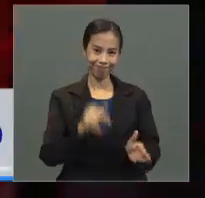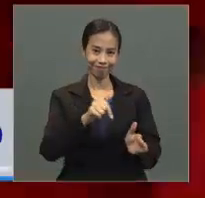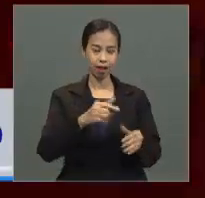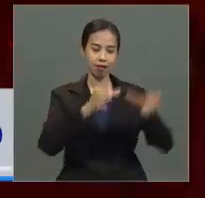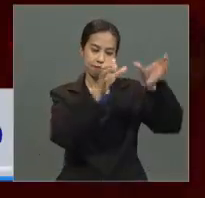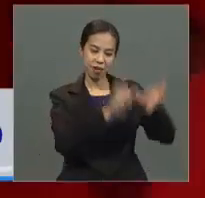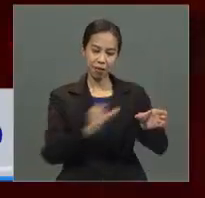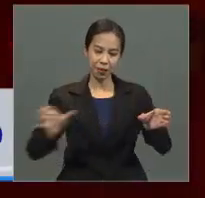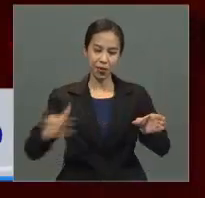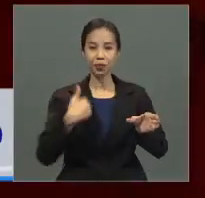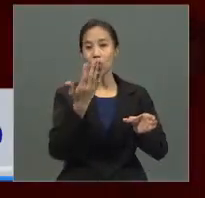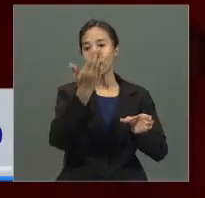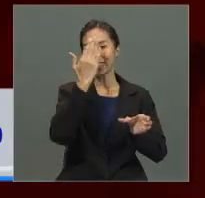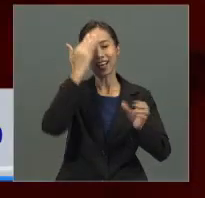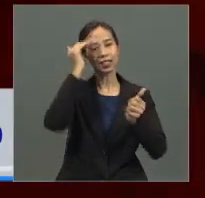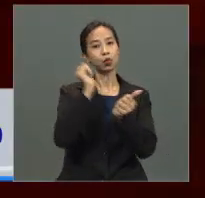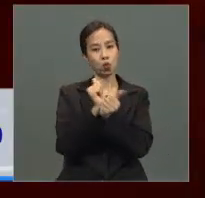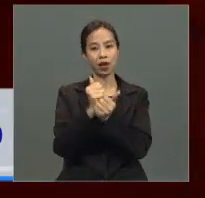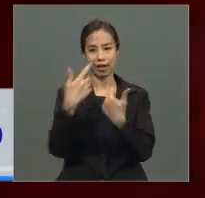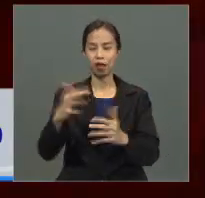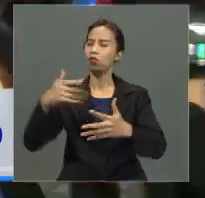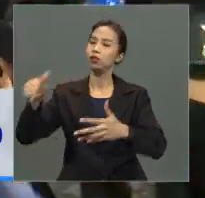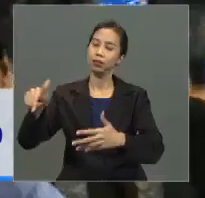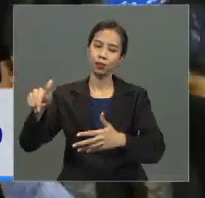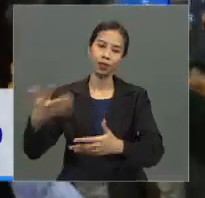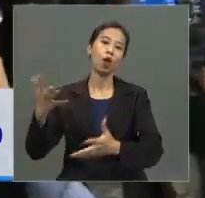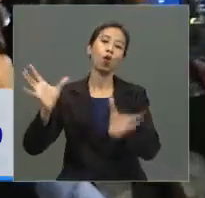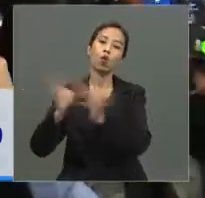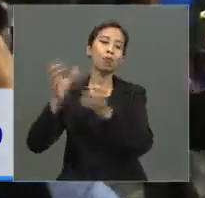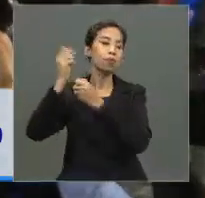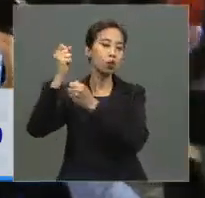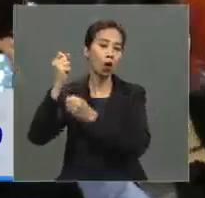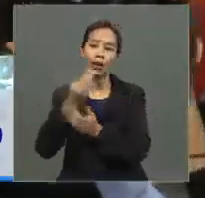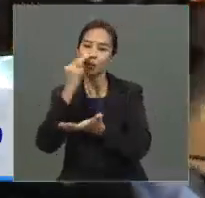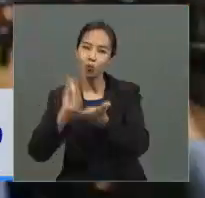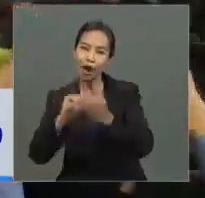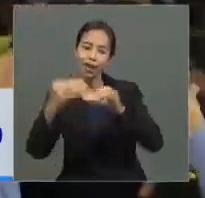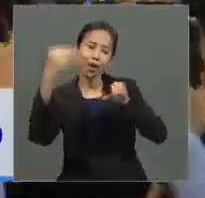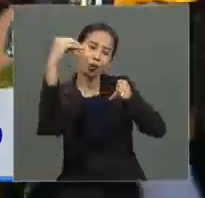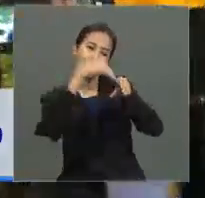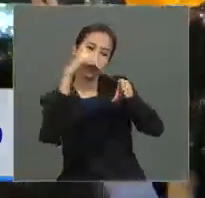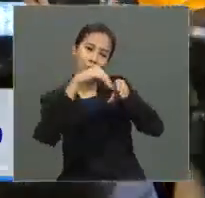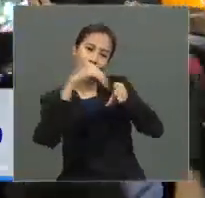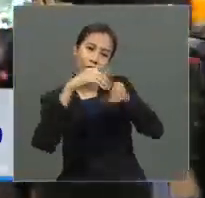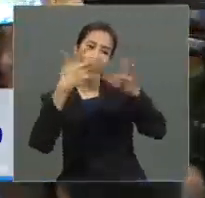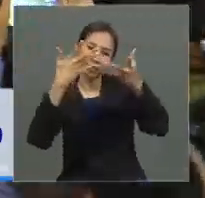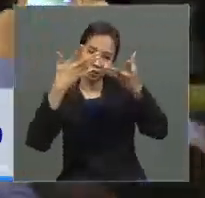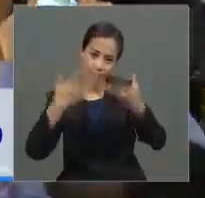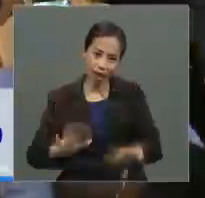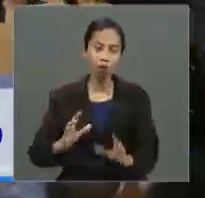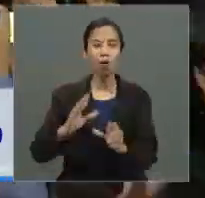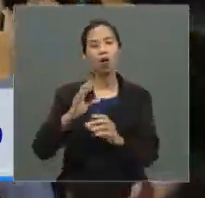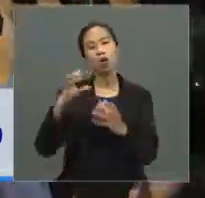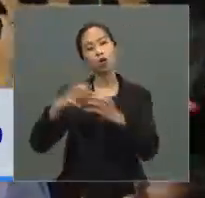ด้านหน้าแล้วตำรวจเพื่อให้มวลชนได้ทำกิจกรรมยื่นหนังสือจากนั้นก็ประกาศยุติการชุมนุม